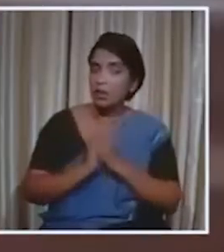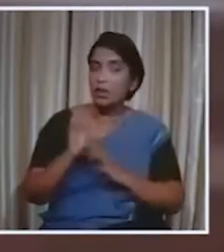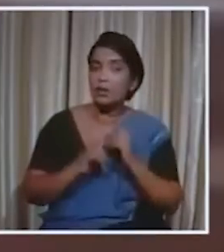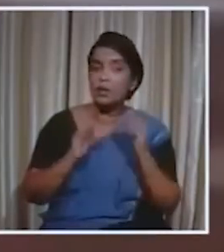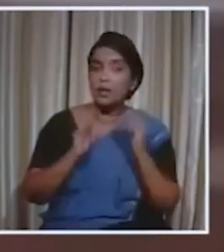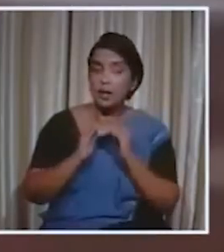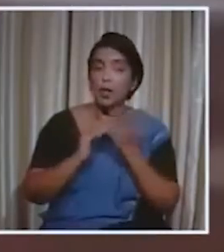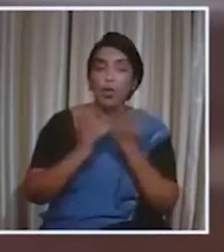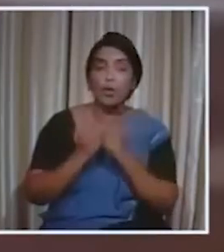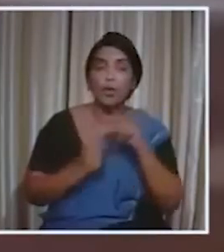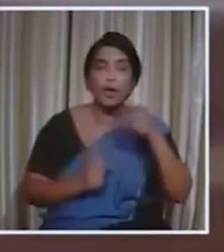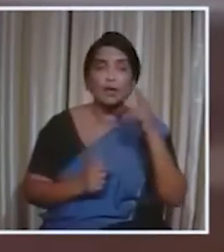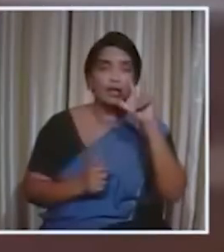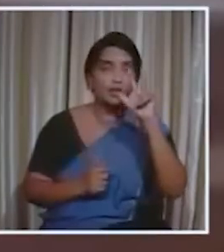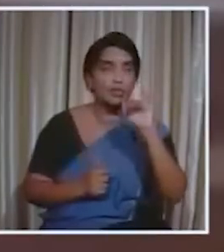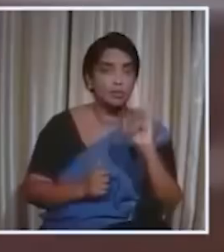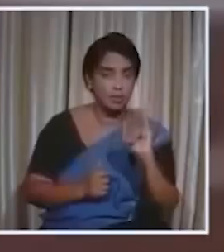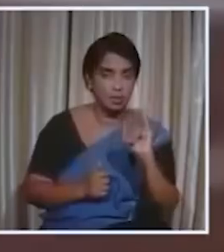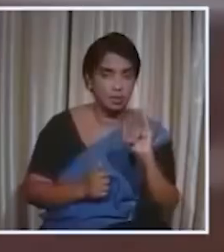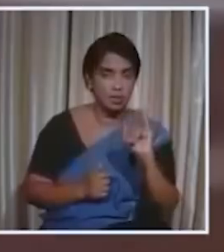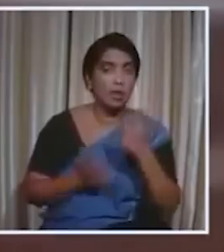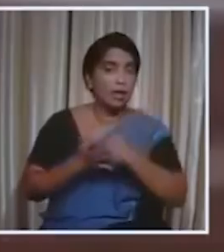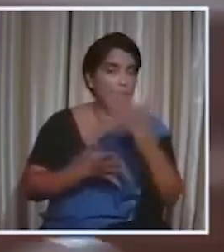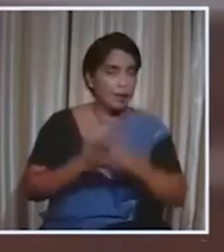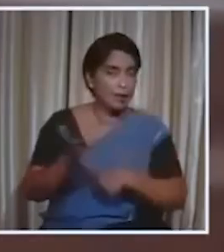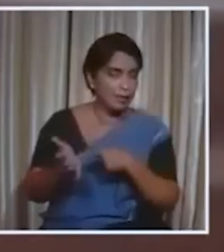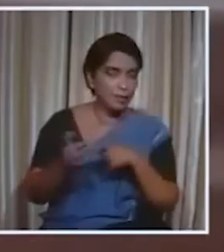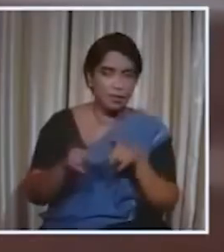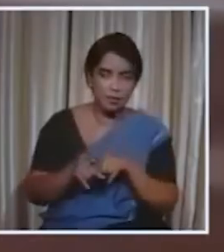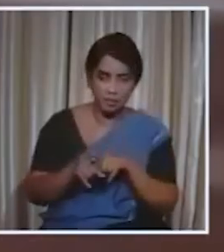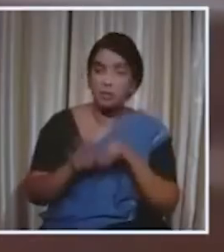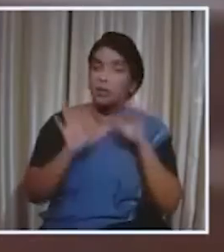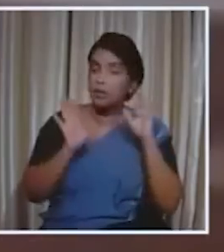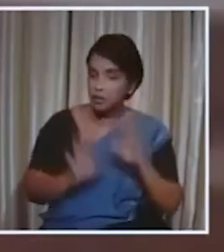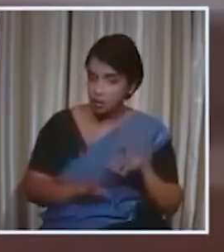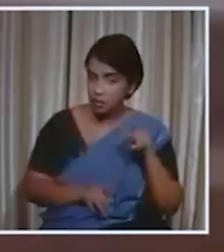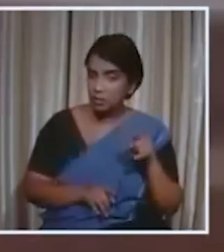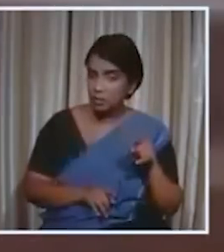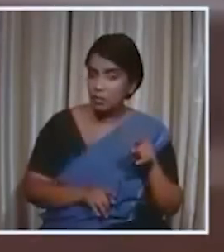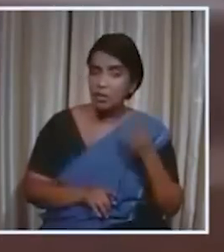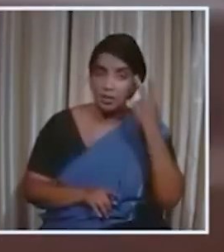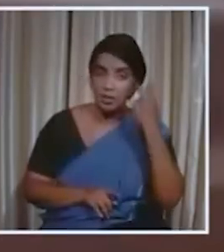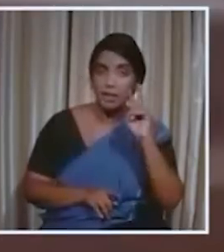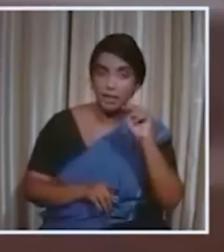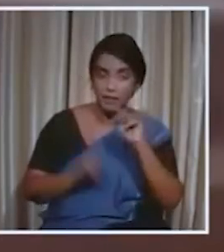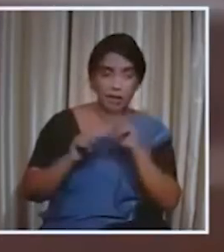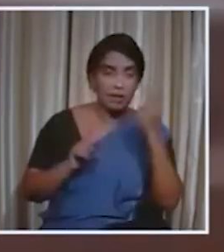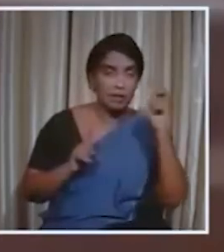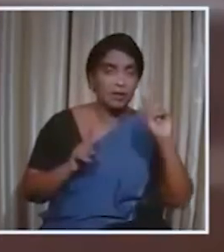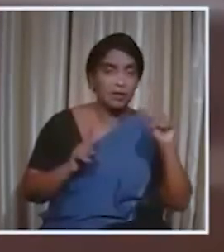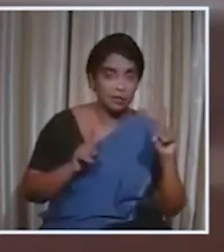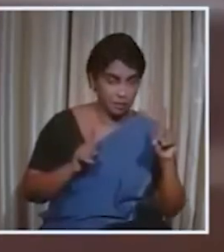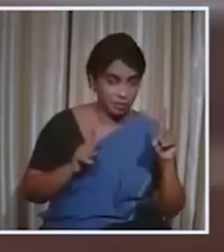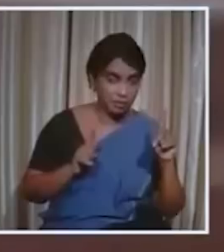නිවාස 186යි මේ මේ වාර්තා අනුව හැබැයි මේ 2020 2021